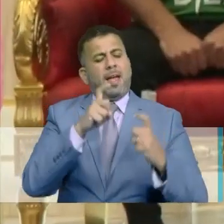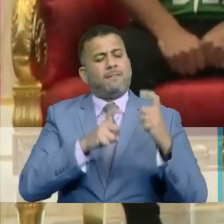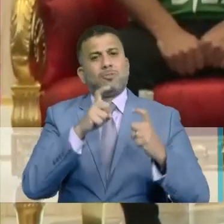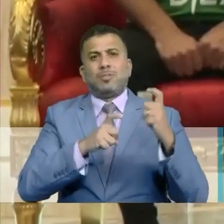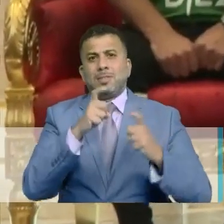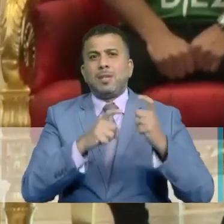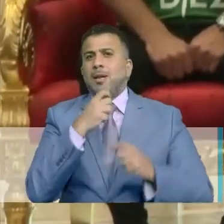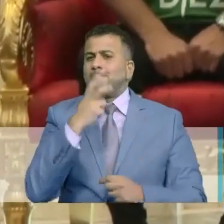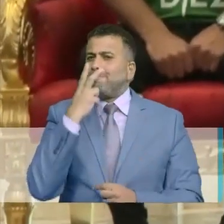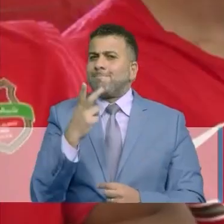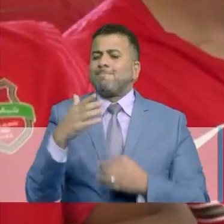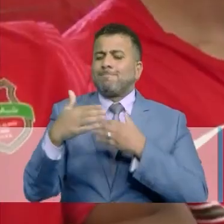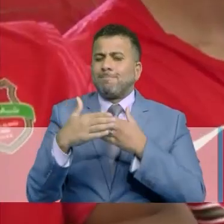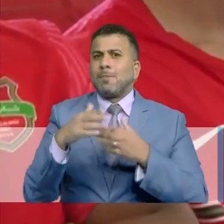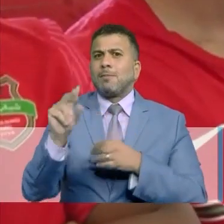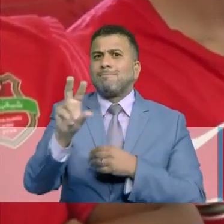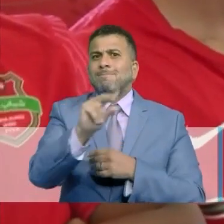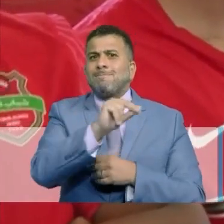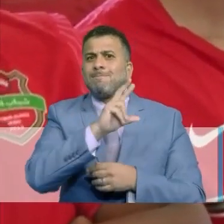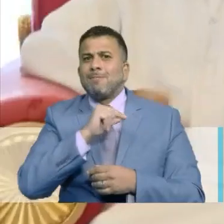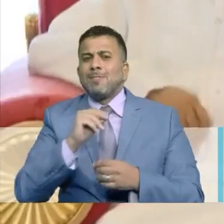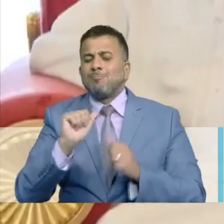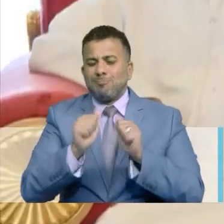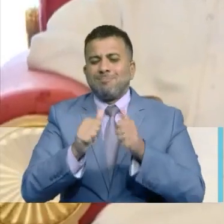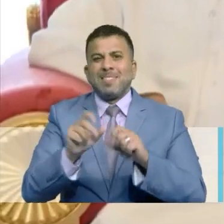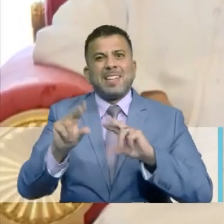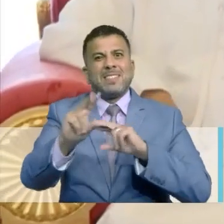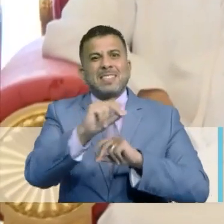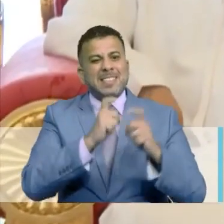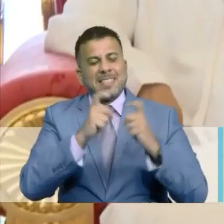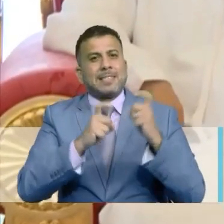التنافسيه نظرا لتقارب مستوى الفرق المشاركه